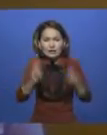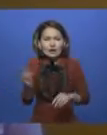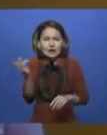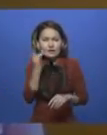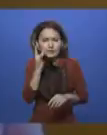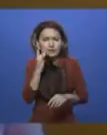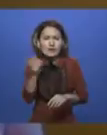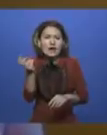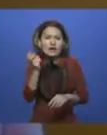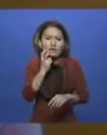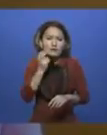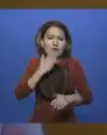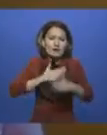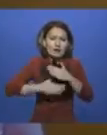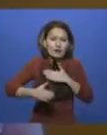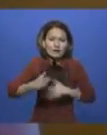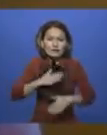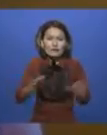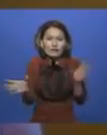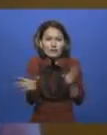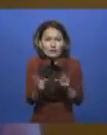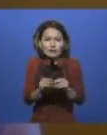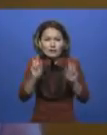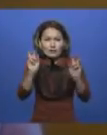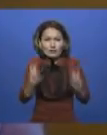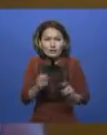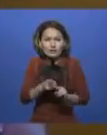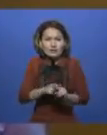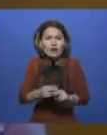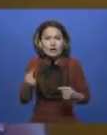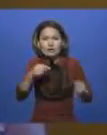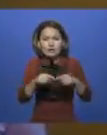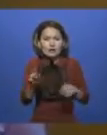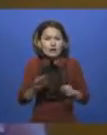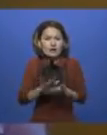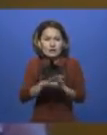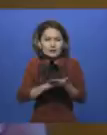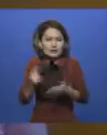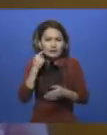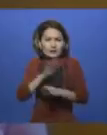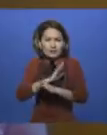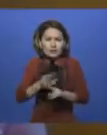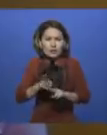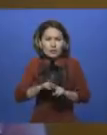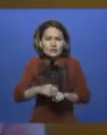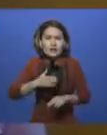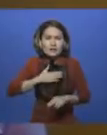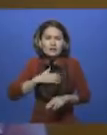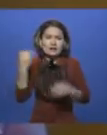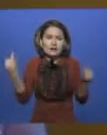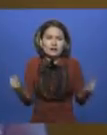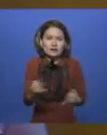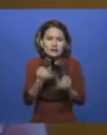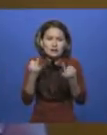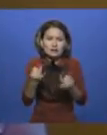Әкемнен, әжемнен, шешемнен бастап бір-бірімізді қағытып, ешкім артыққа кетпейді. Бірақ әйтеуір біздің қасымызға сырттан келіп қосылған адам көзінің